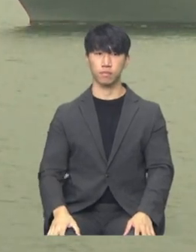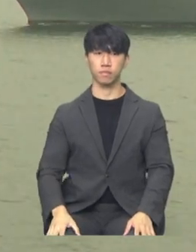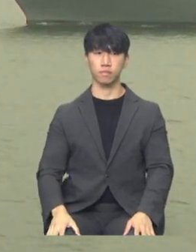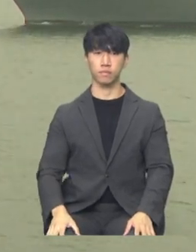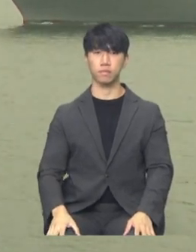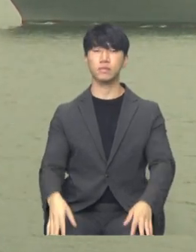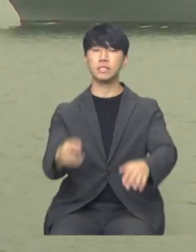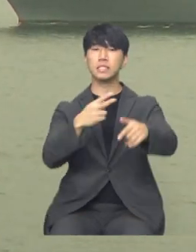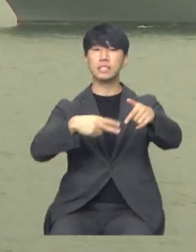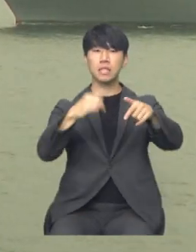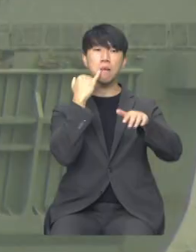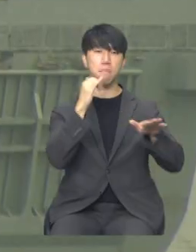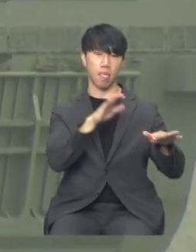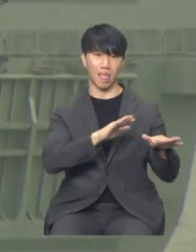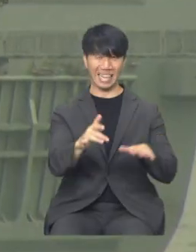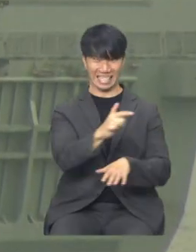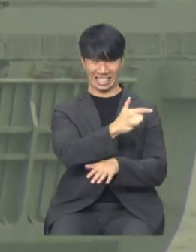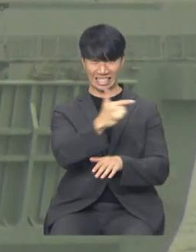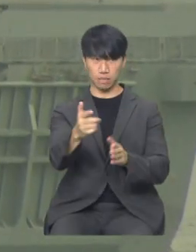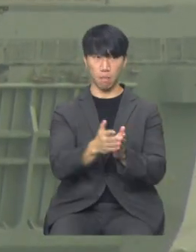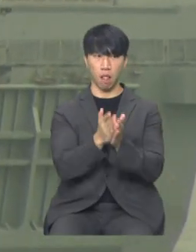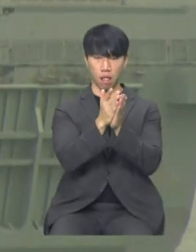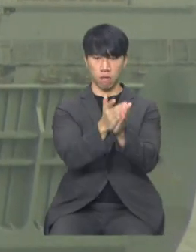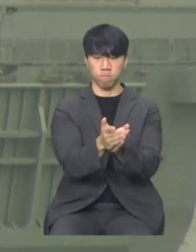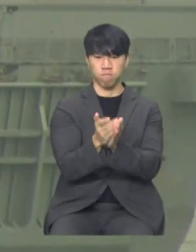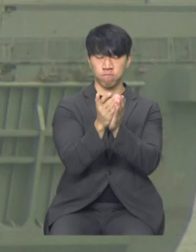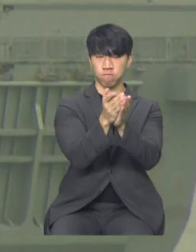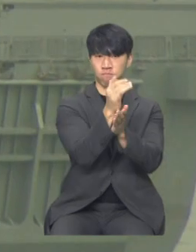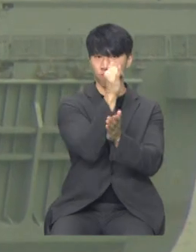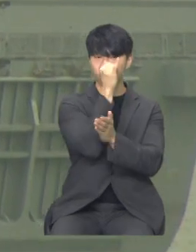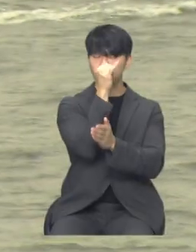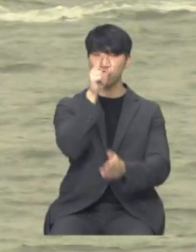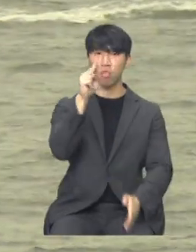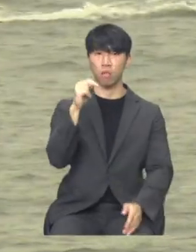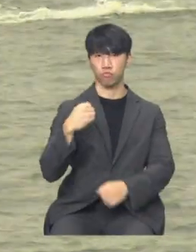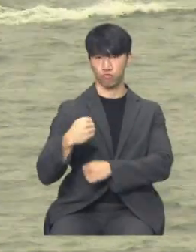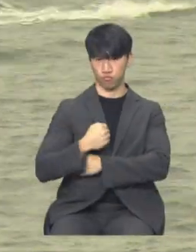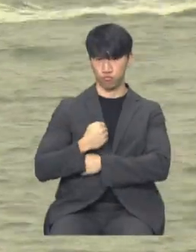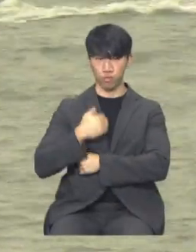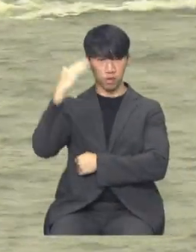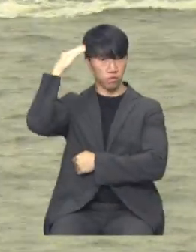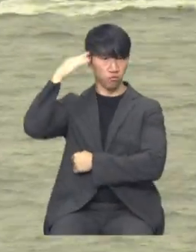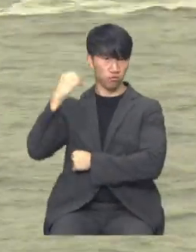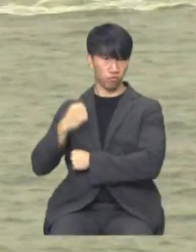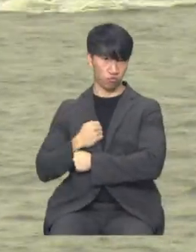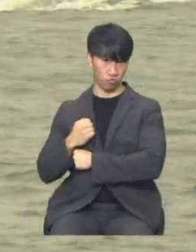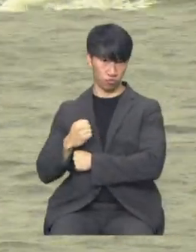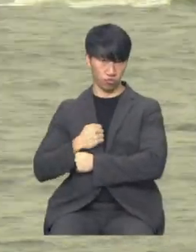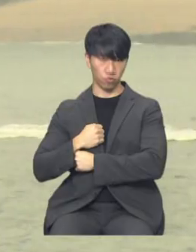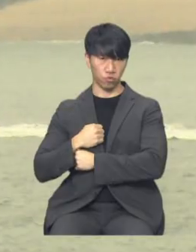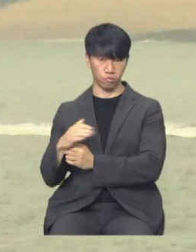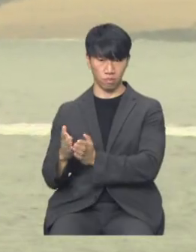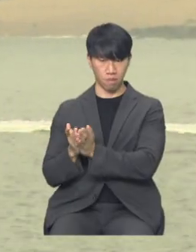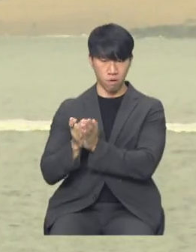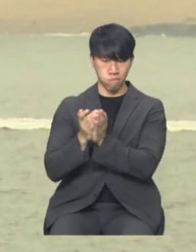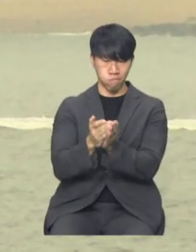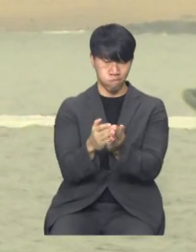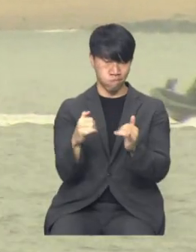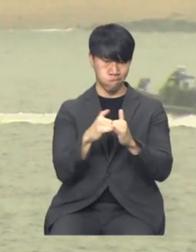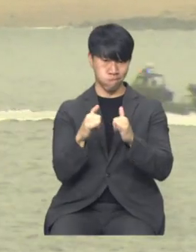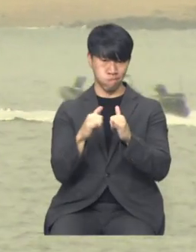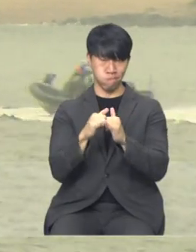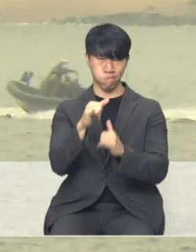인천 앞바다에 거대한 함대가 나타납니다. 유엔군과 한국군을 태운 함정들은 빠르게 침투 작전을